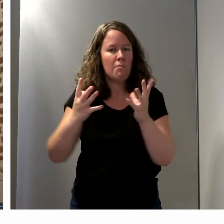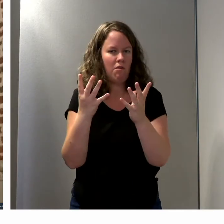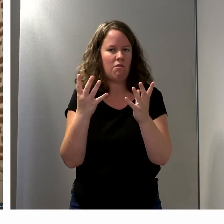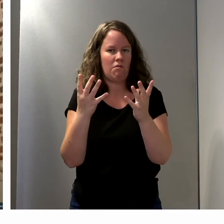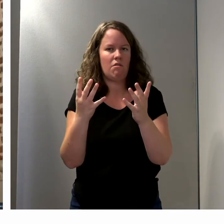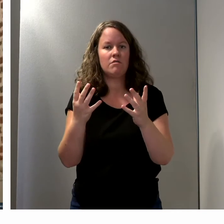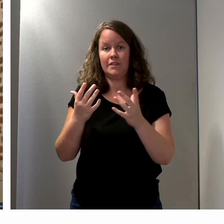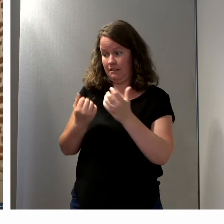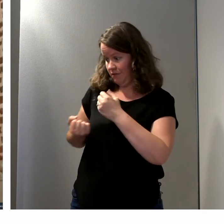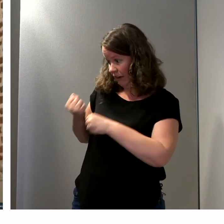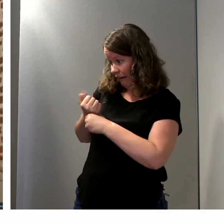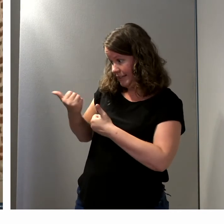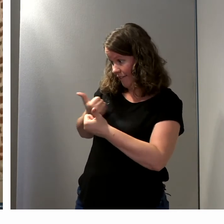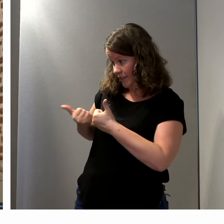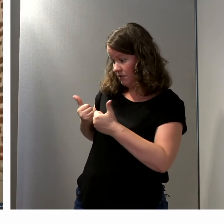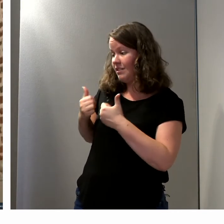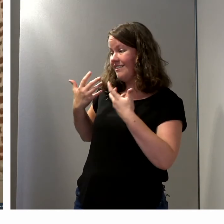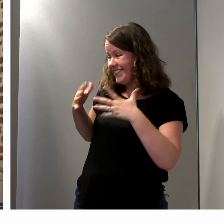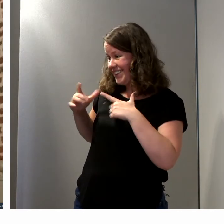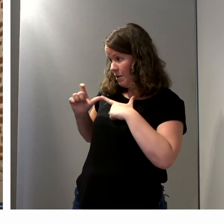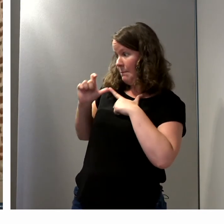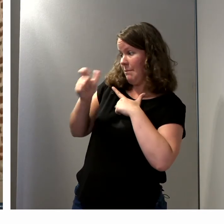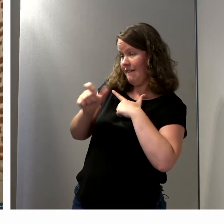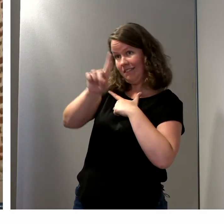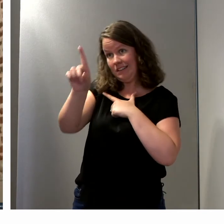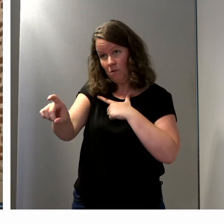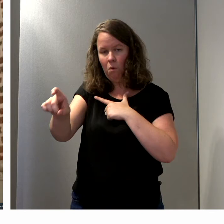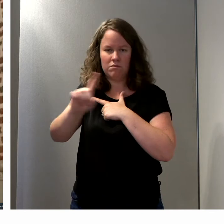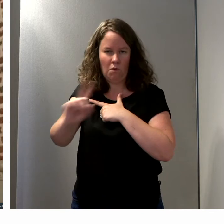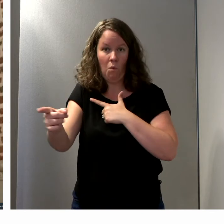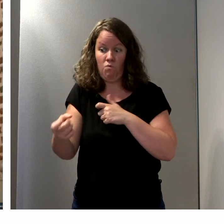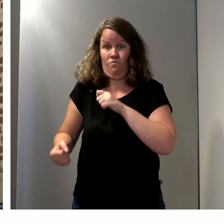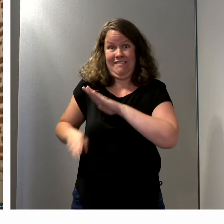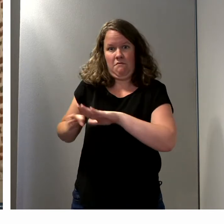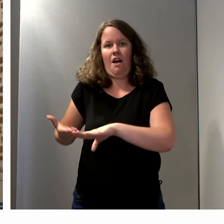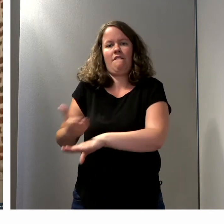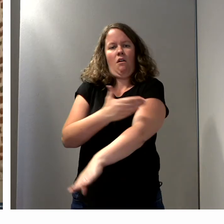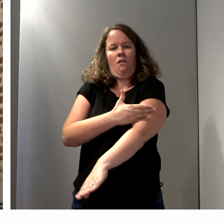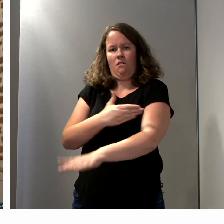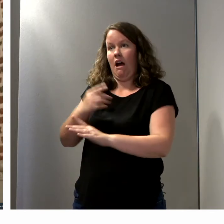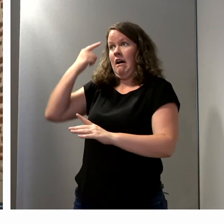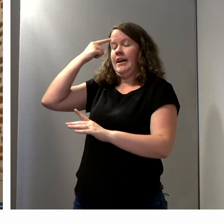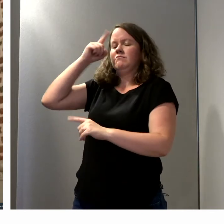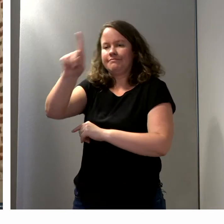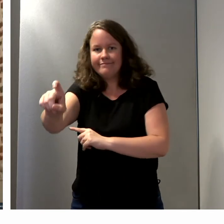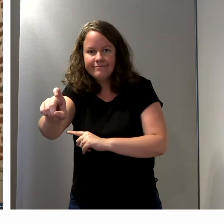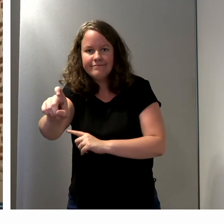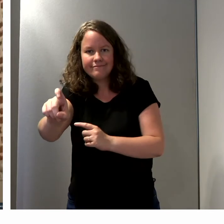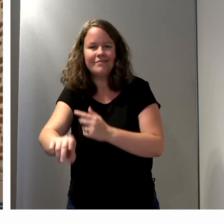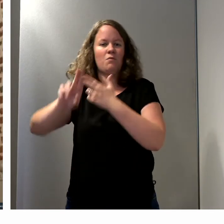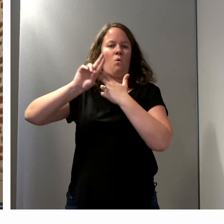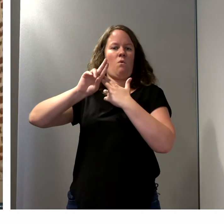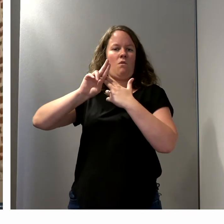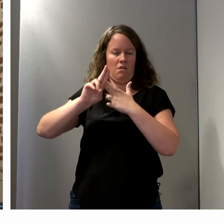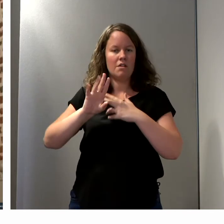avant de concevoir les services pour pouvoir les concevoir en conscience. Et ensuite, être une personne utilisatrice n'en fait pas